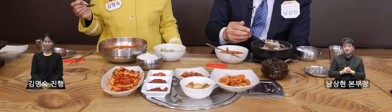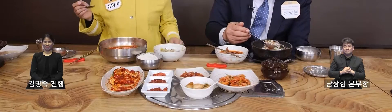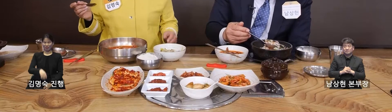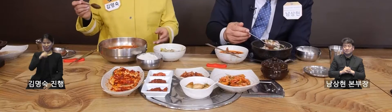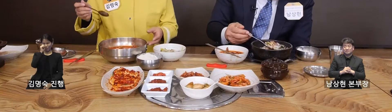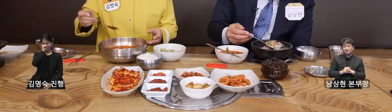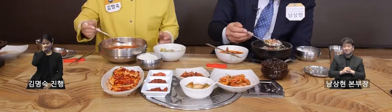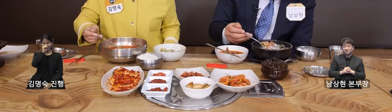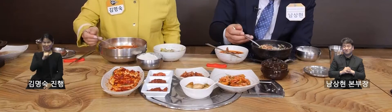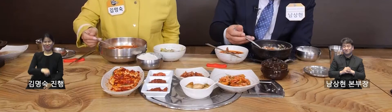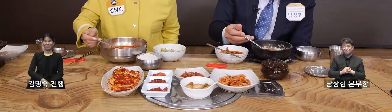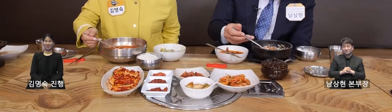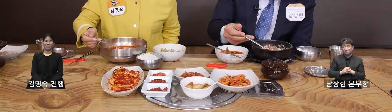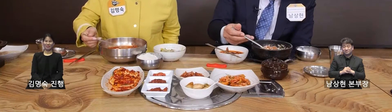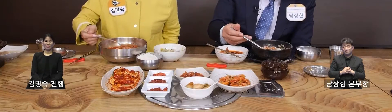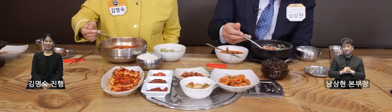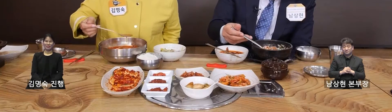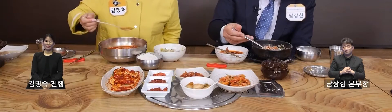좋다.